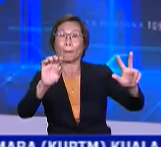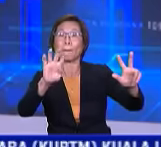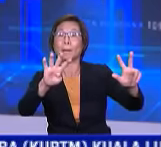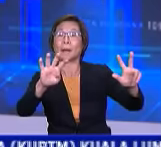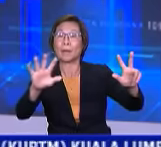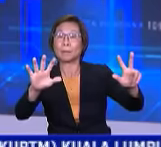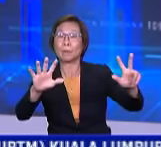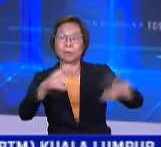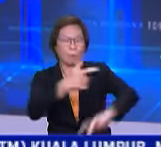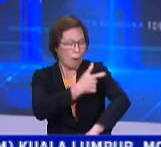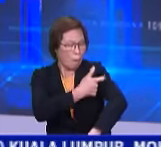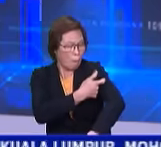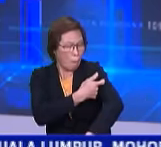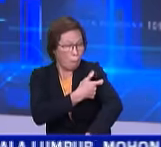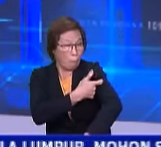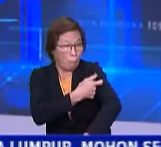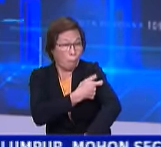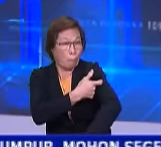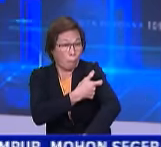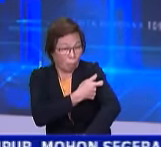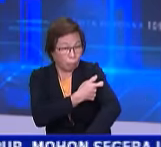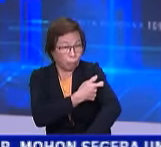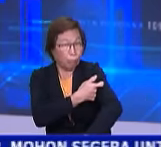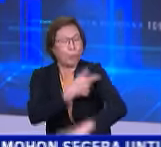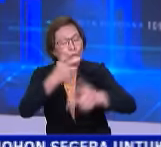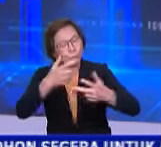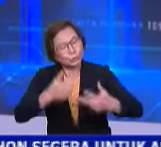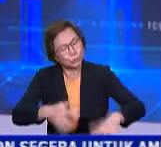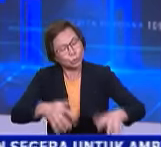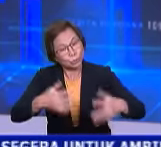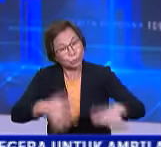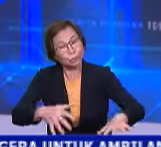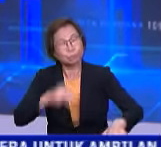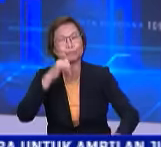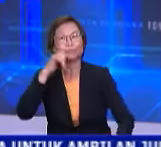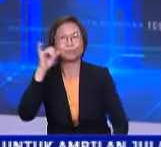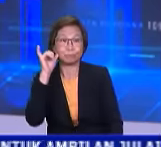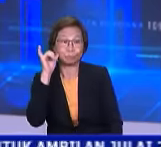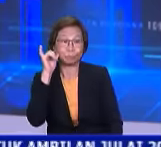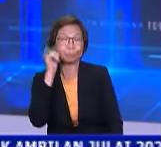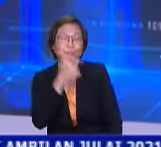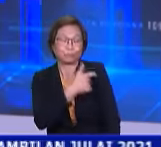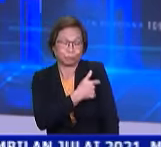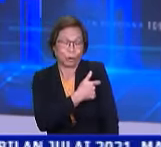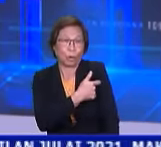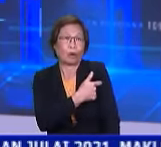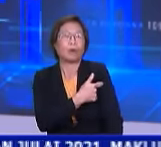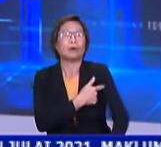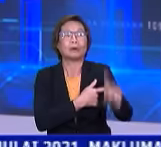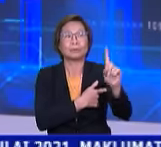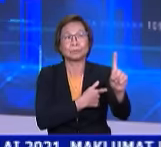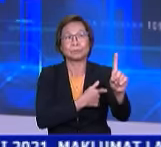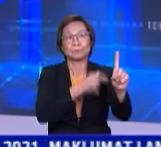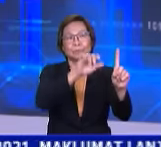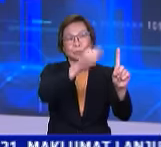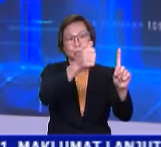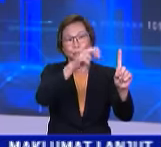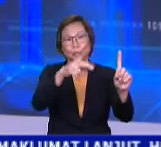324,745 dos suntikan vaksin COVID-19 telah diberikan semalam. Daripada jumlah itu, sebanyak